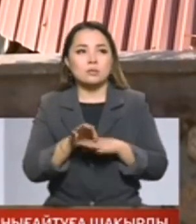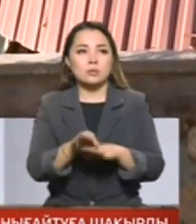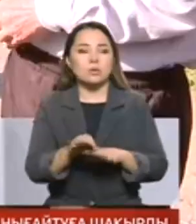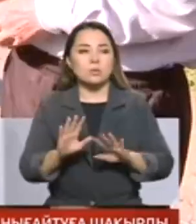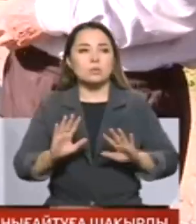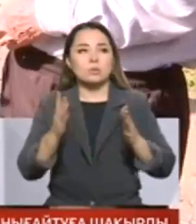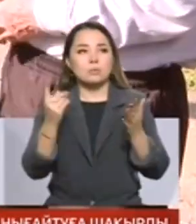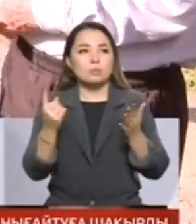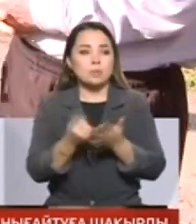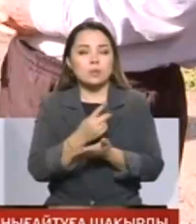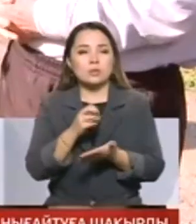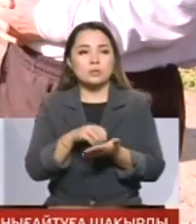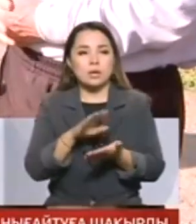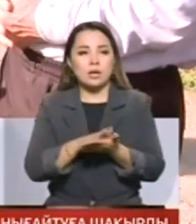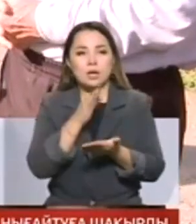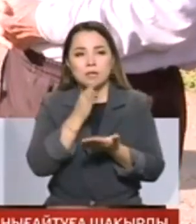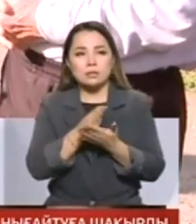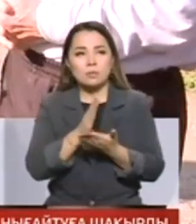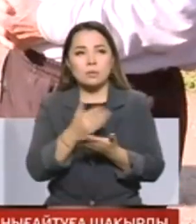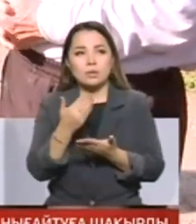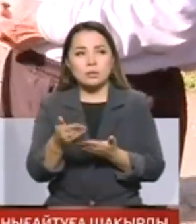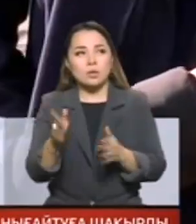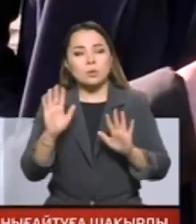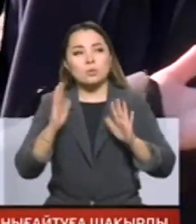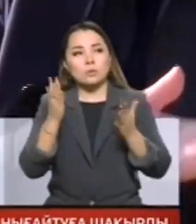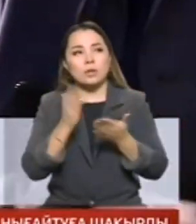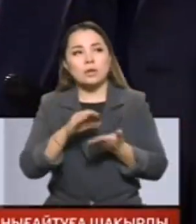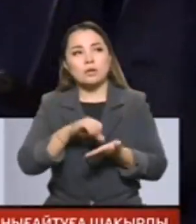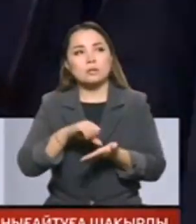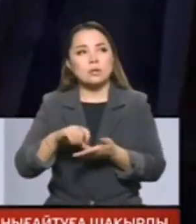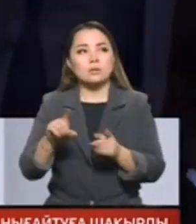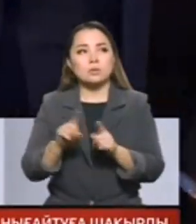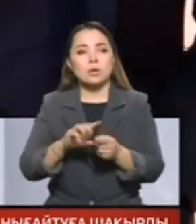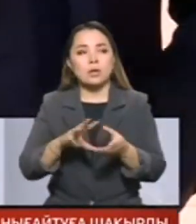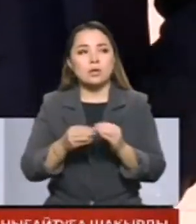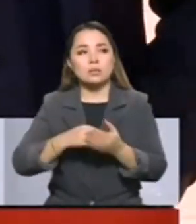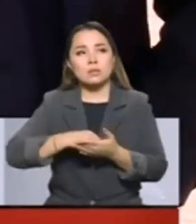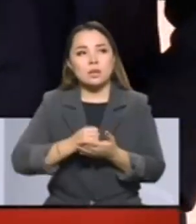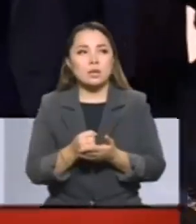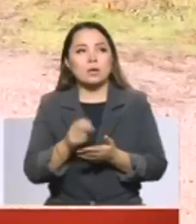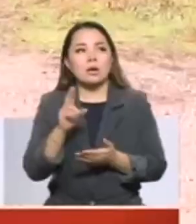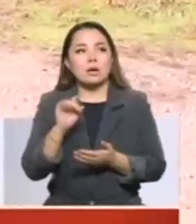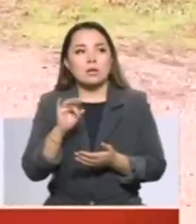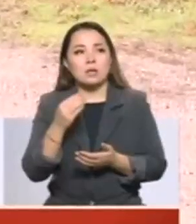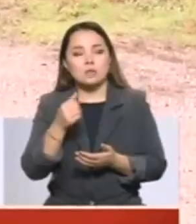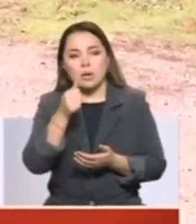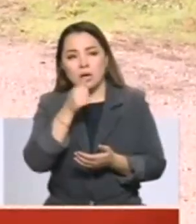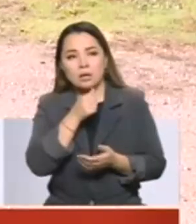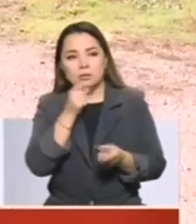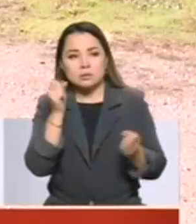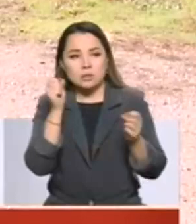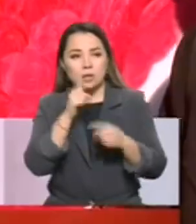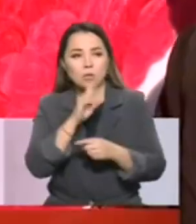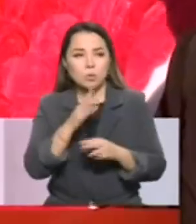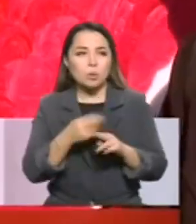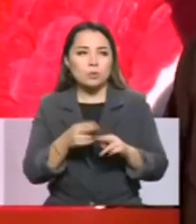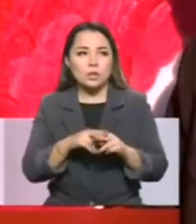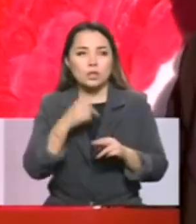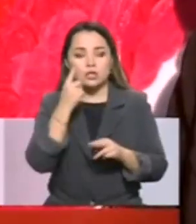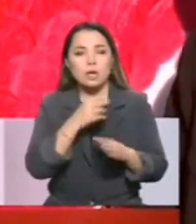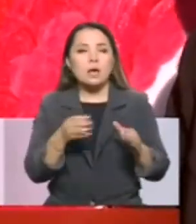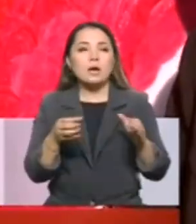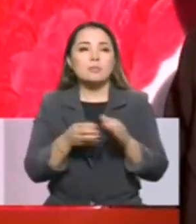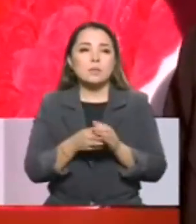okuyga alğaş ret tirkelip oturganın alğa tarttı. Al okuyga qatısta saraptama neticesi karaşa ayının soğuna qaray belgili bolat. Soğan karamastan jeke